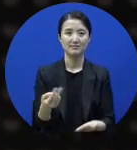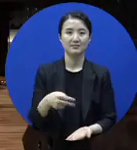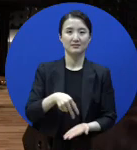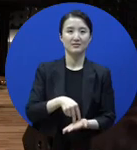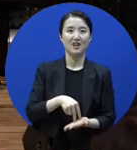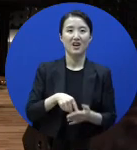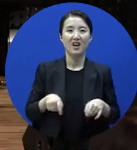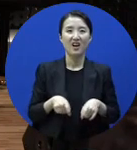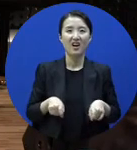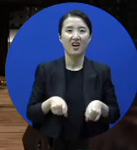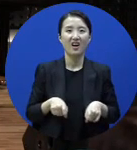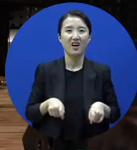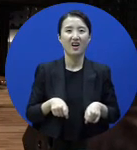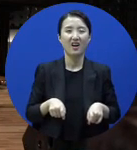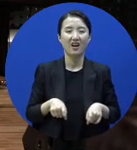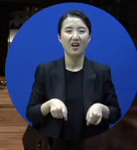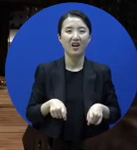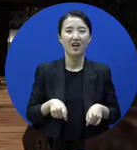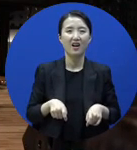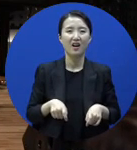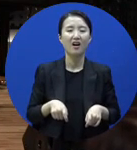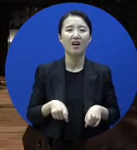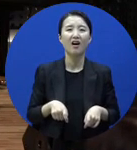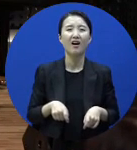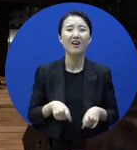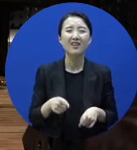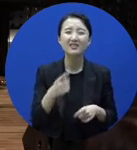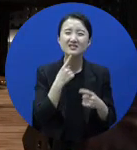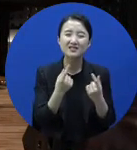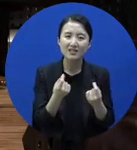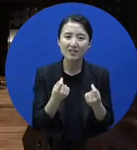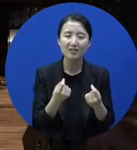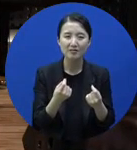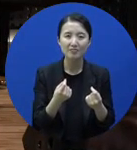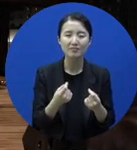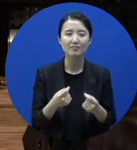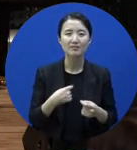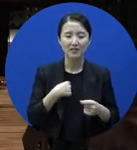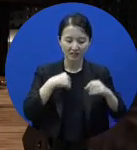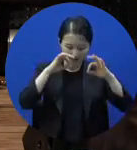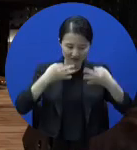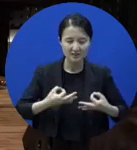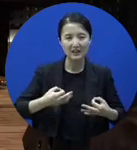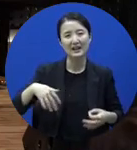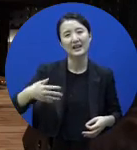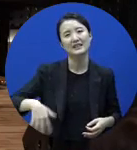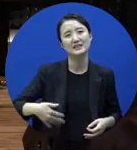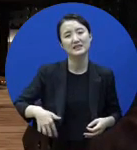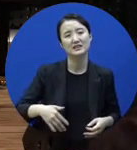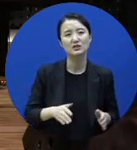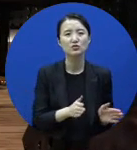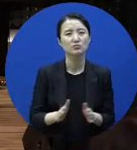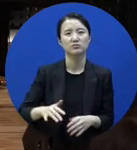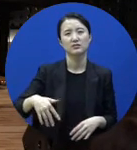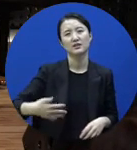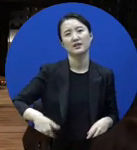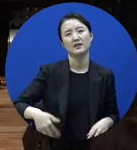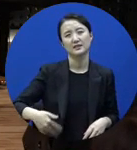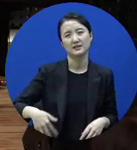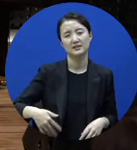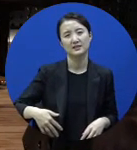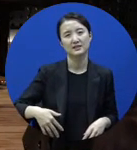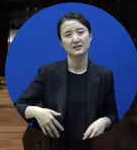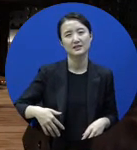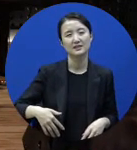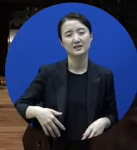밤늦게 찾아오셨는데 쉽게 보낼 수가 없어서 오랫동안 이야기를 좀 했던 부분인데 지금은 좀 적응을 어느 정도 하셔서